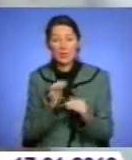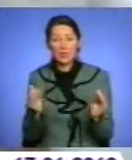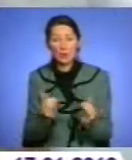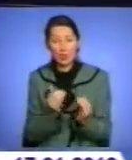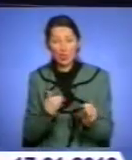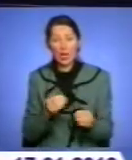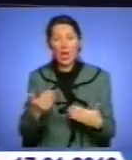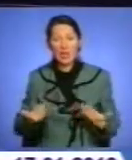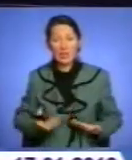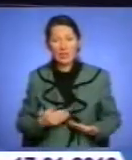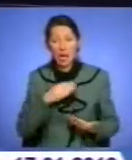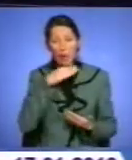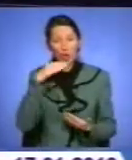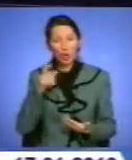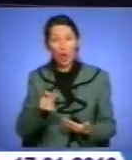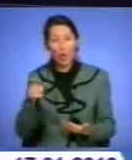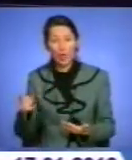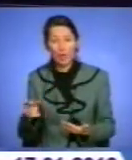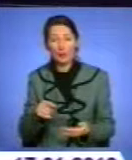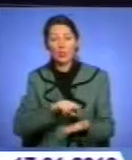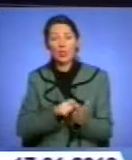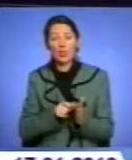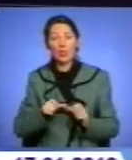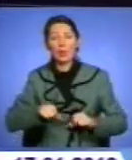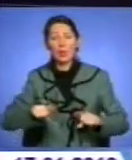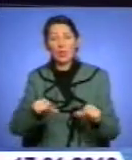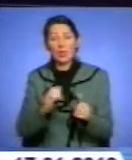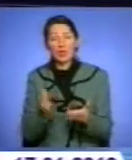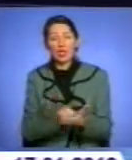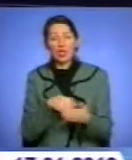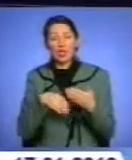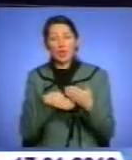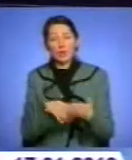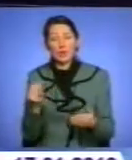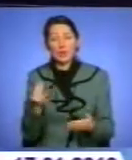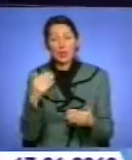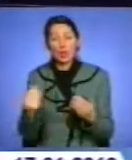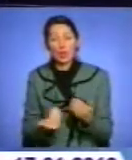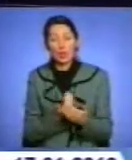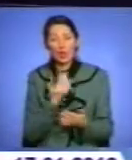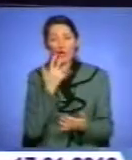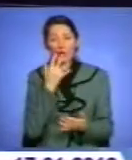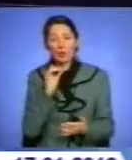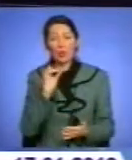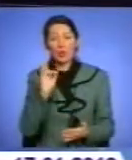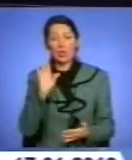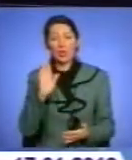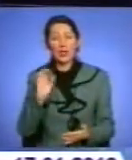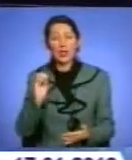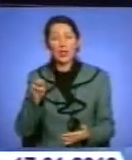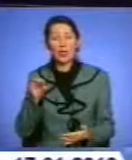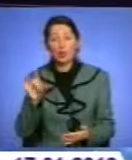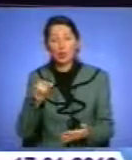людей. У Кабінеті міністрів знайшли спосіб зацікавити нових іноземних інвесторів. За документом